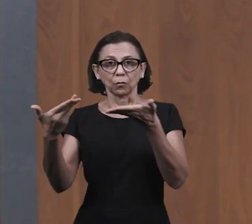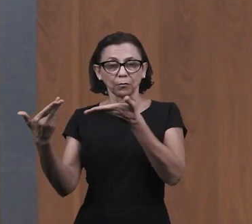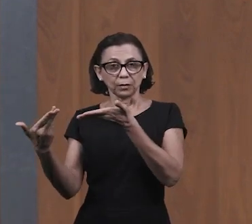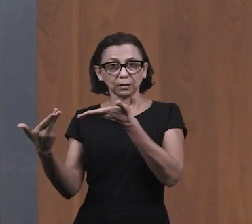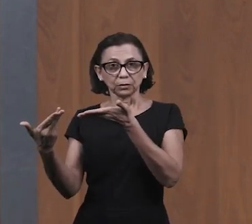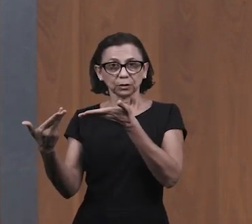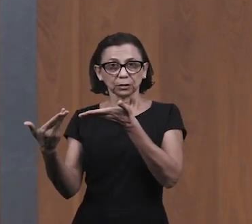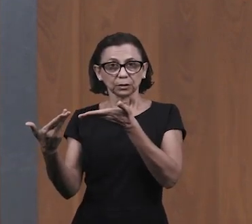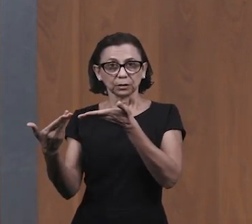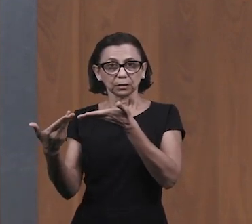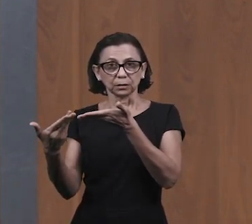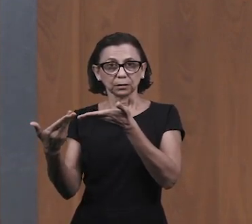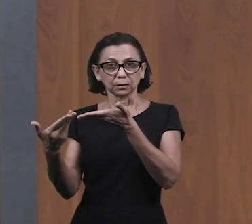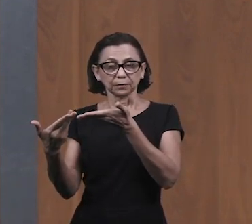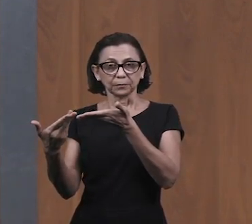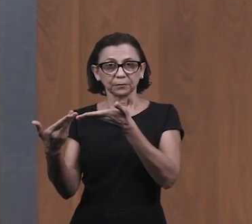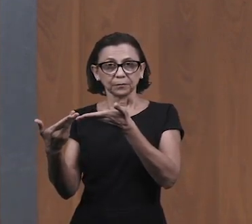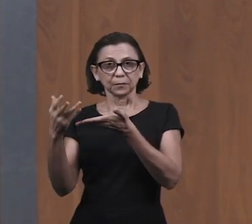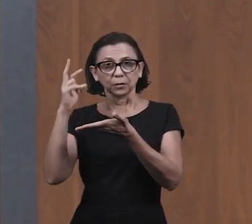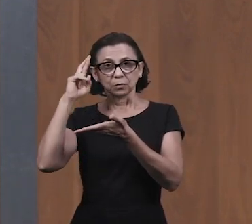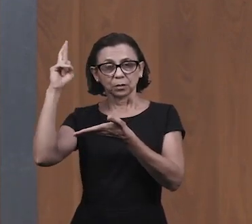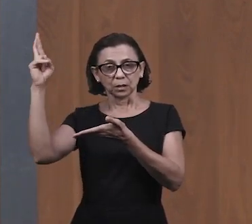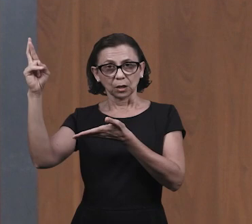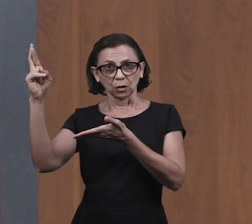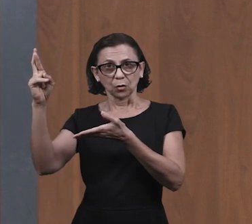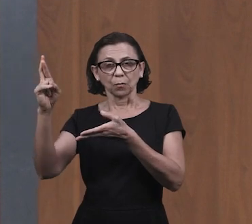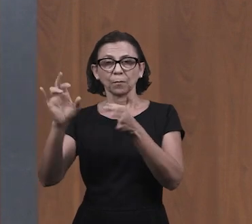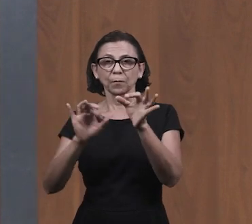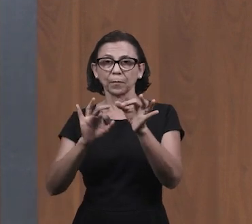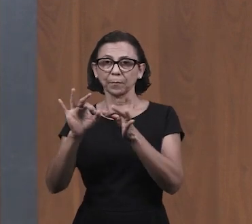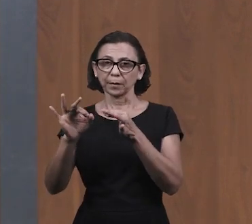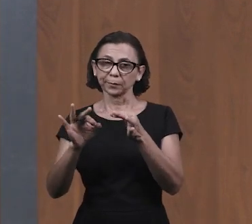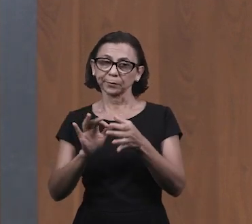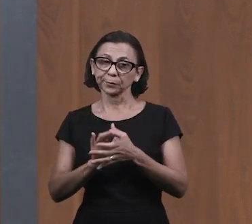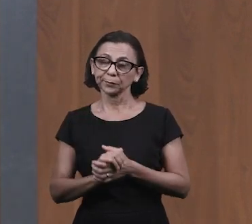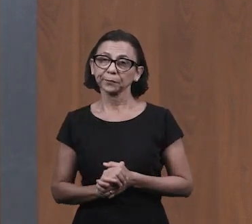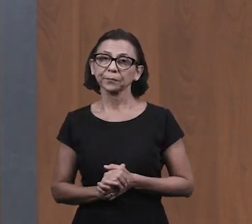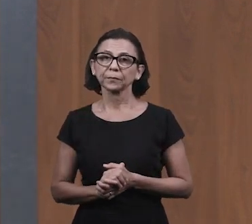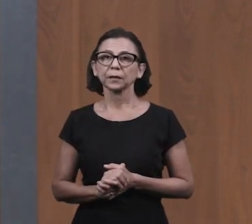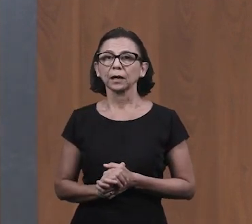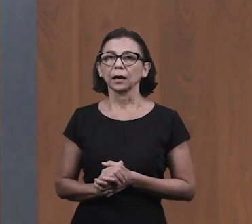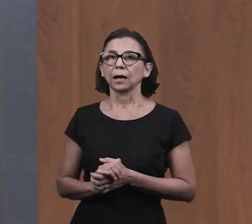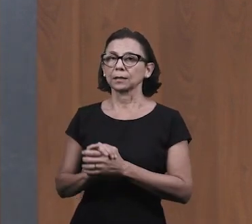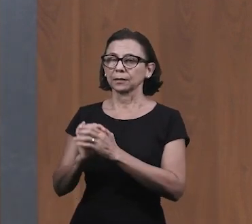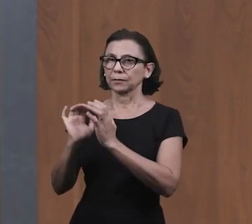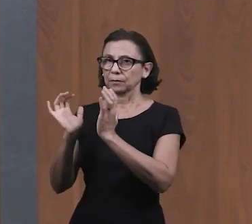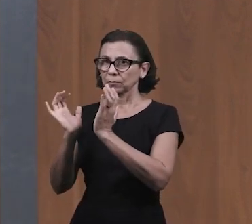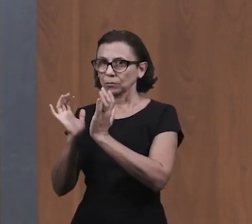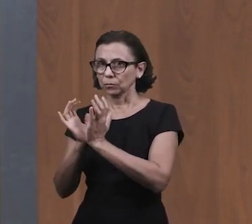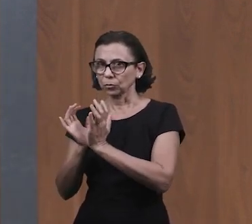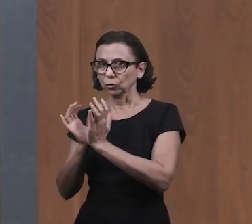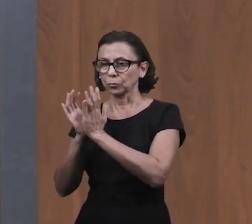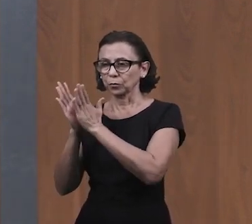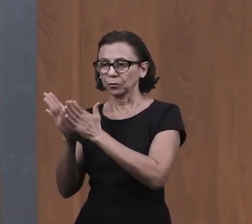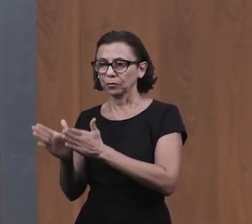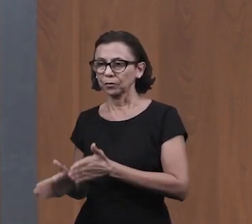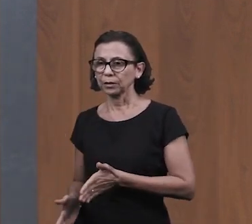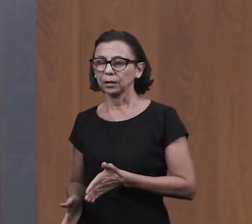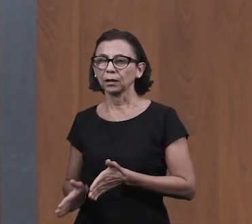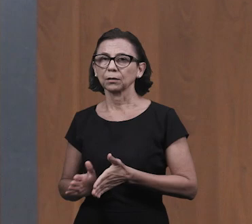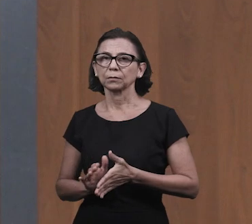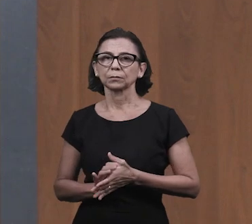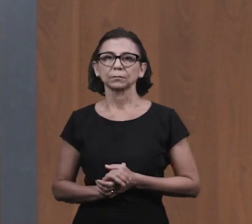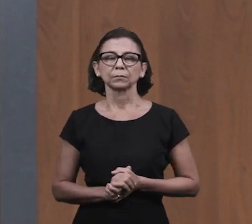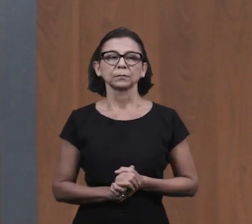cette journée glorieuse. Tel comme dans l'histoire, beaucoup rejettent l'invitation à cause des choses de ce